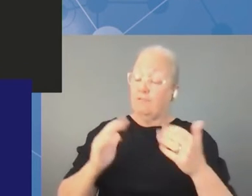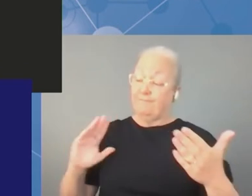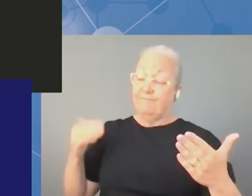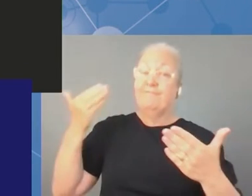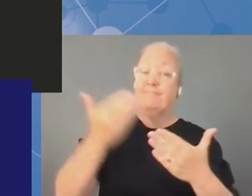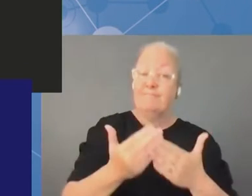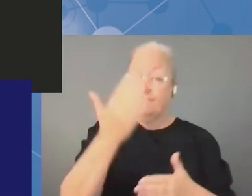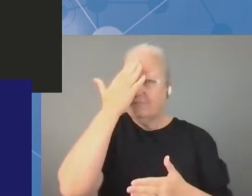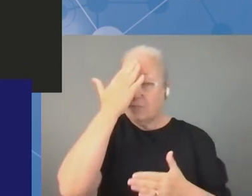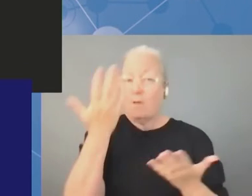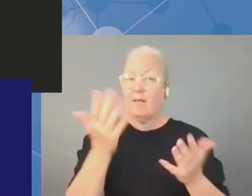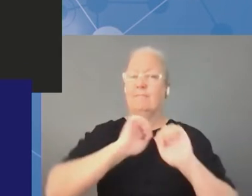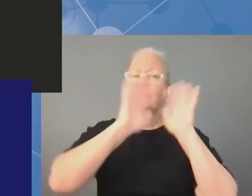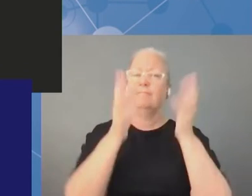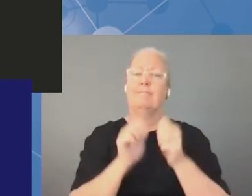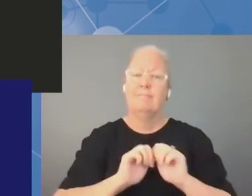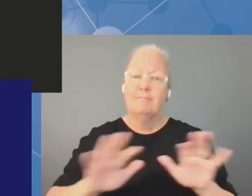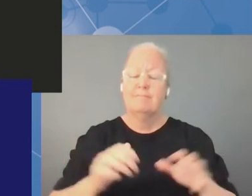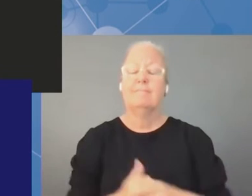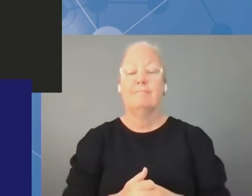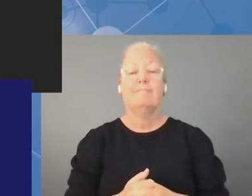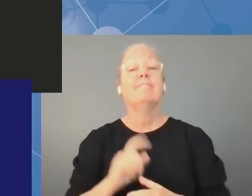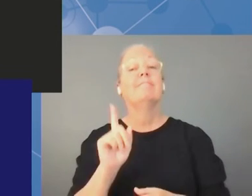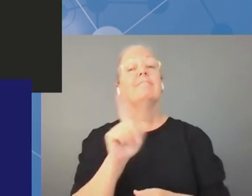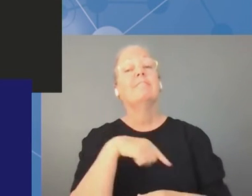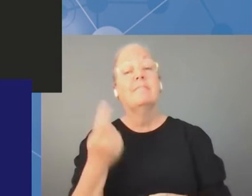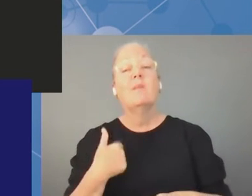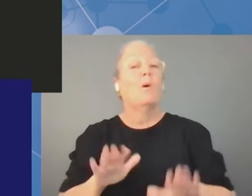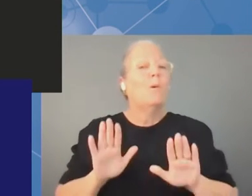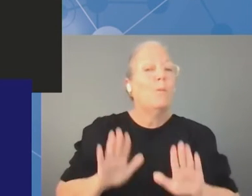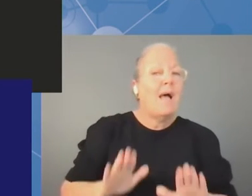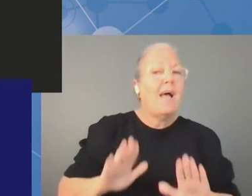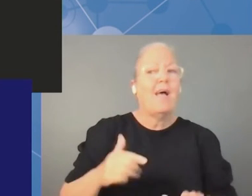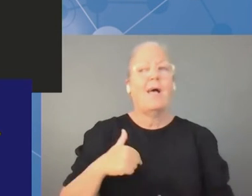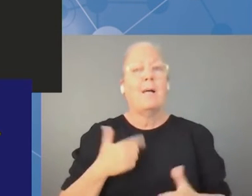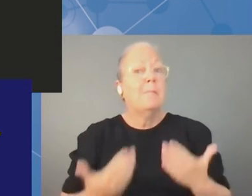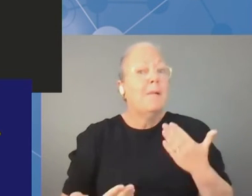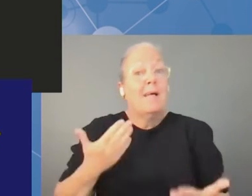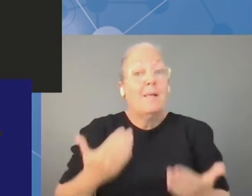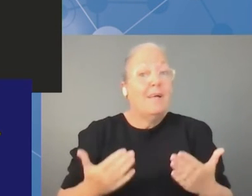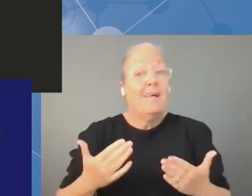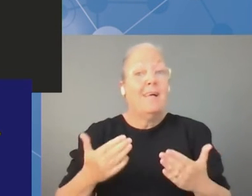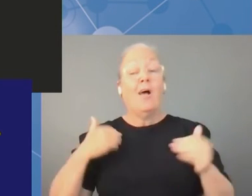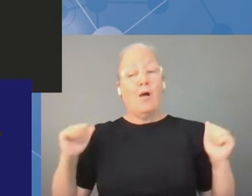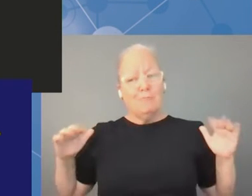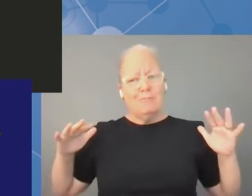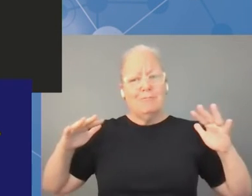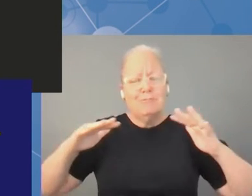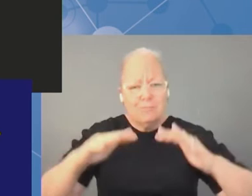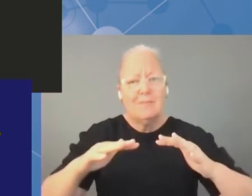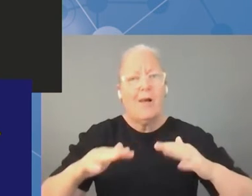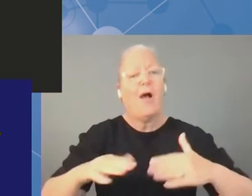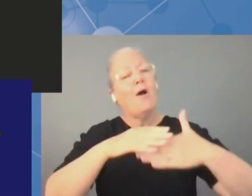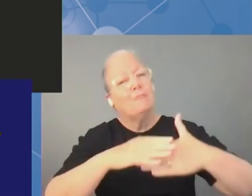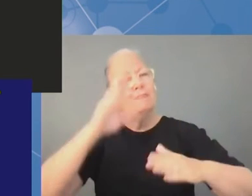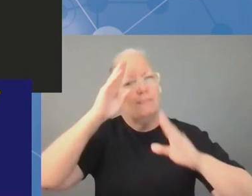консультантов за то, что они довели дело до конца. Все это проходило в очень трудных условиях пандемии. Я очень